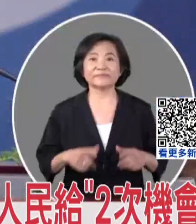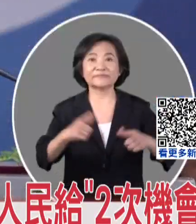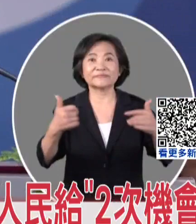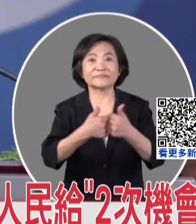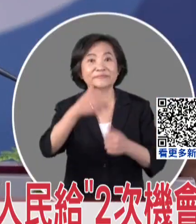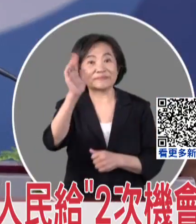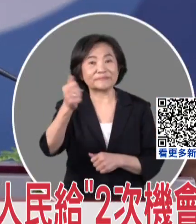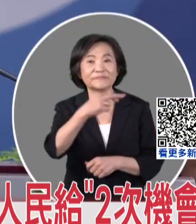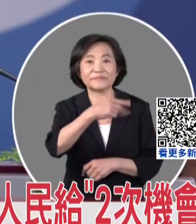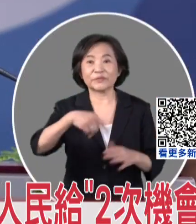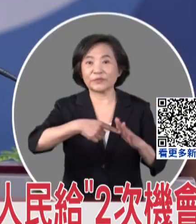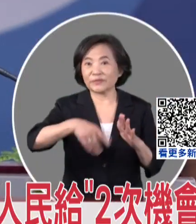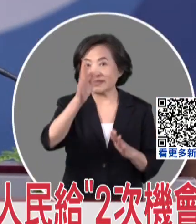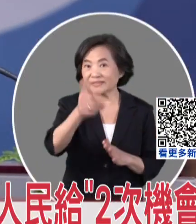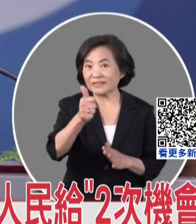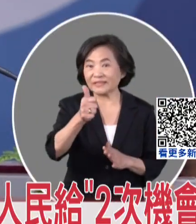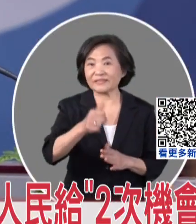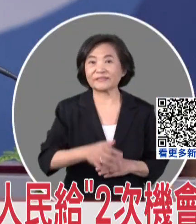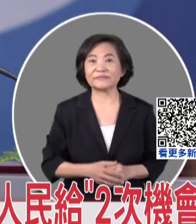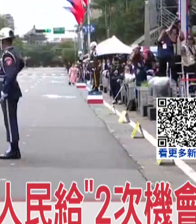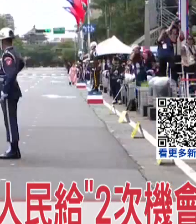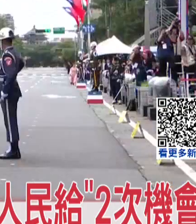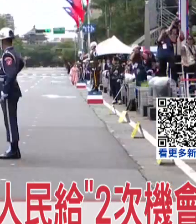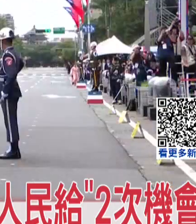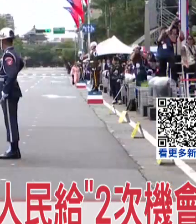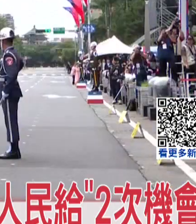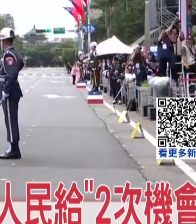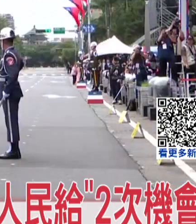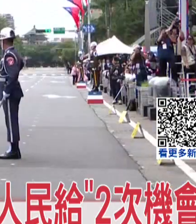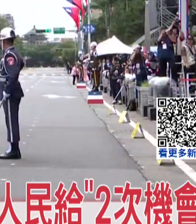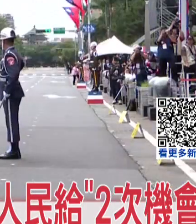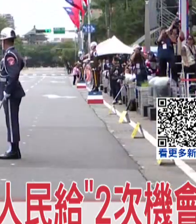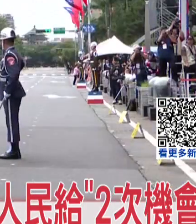从国际、经济、两岸到各项政策，持续强化